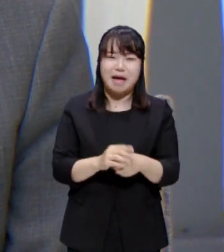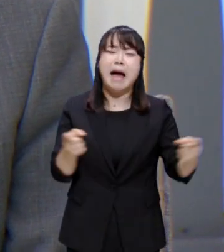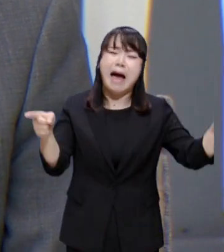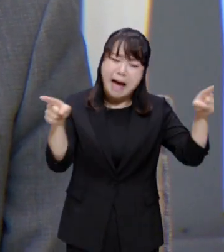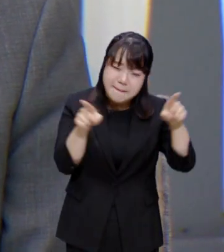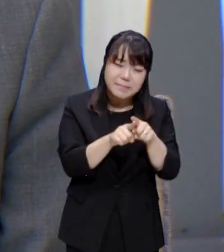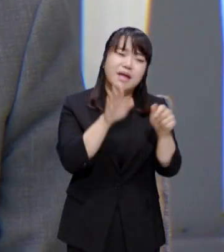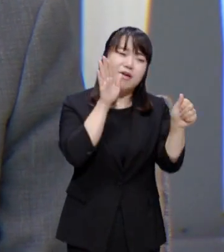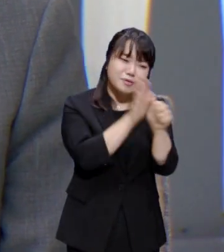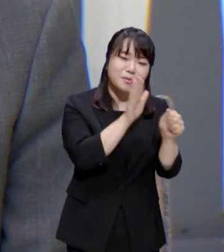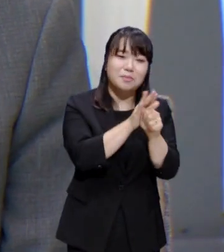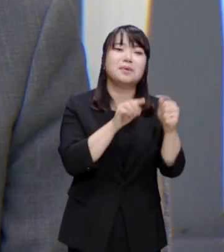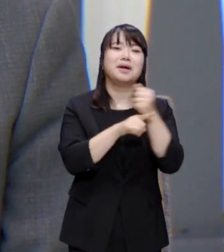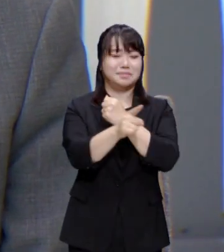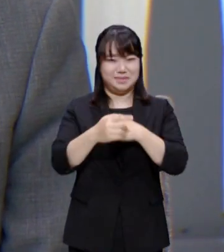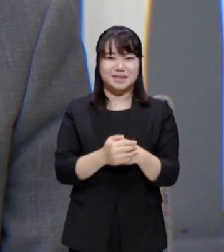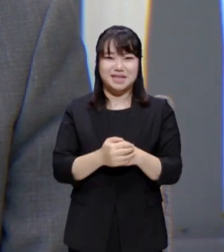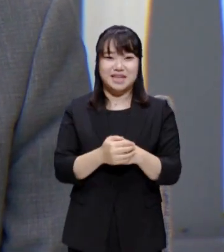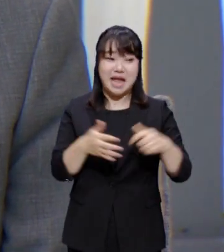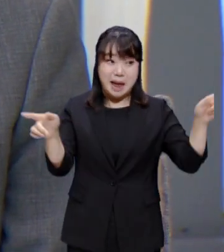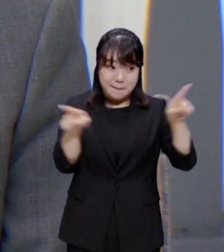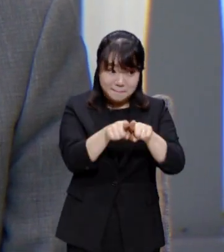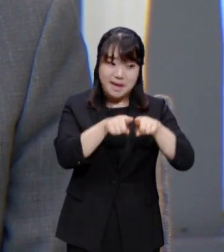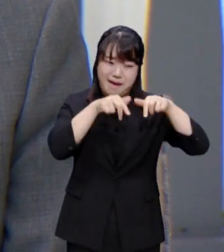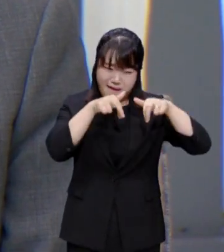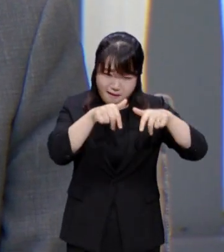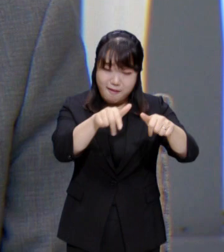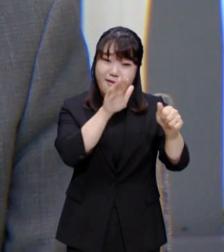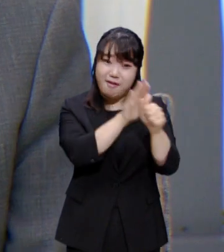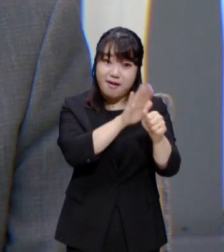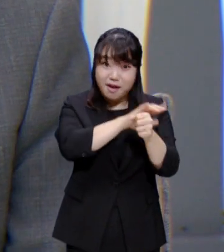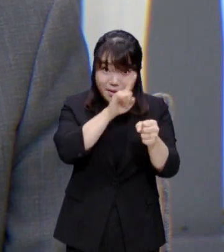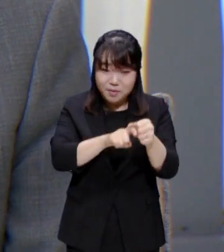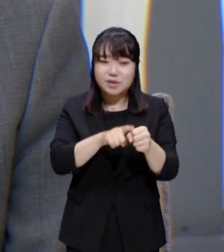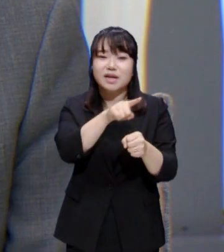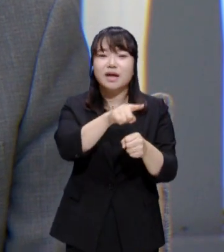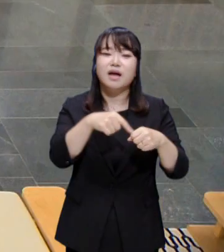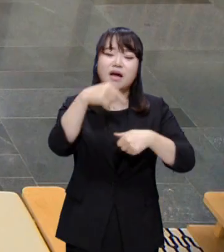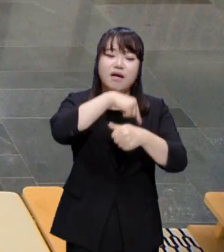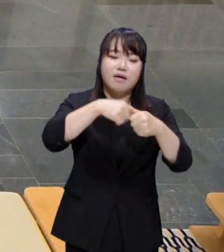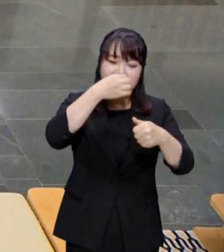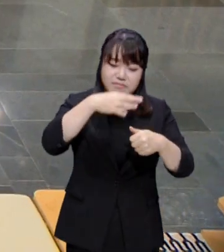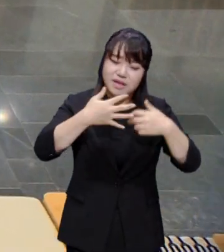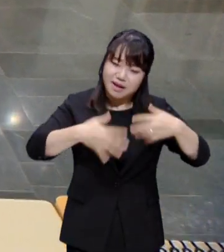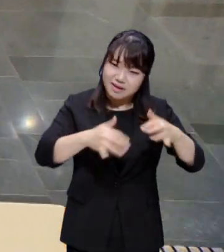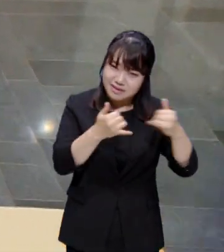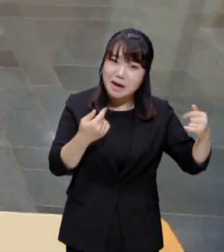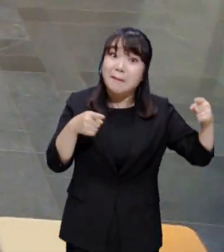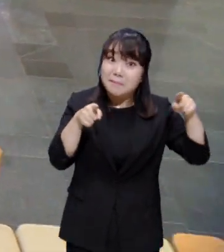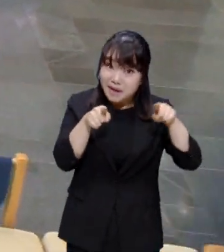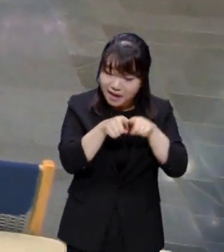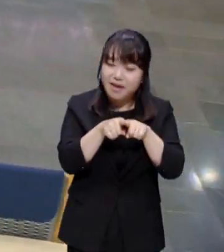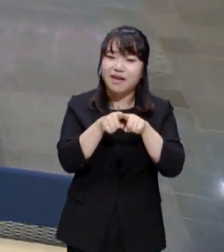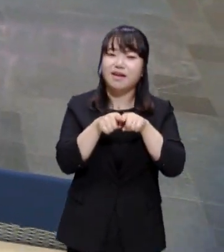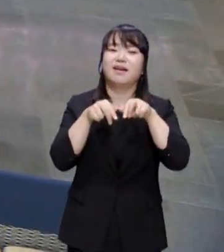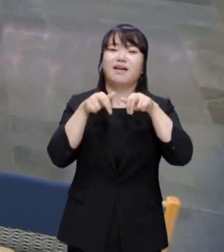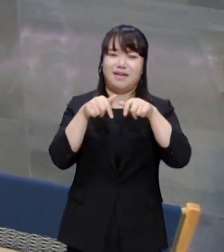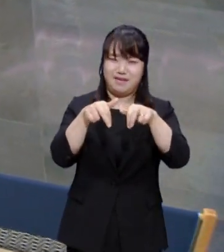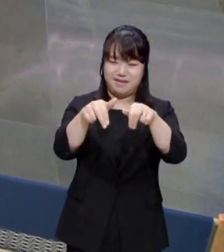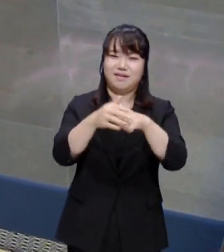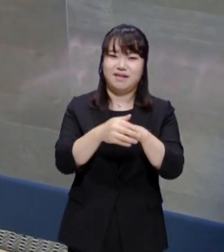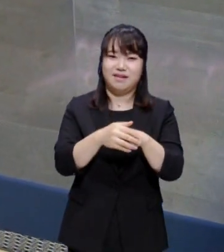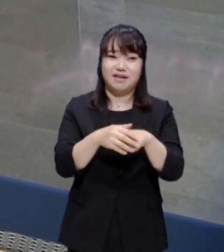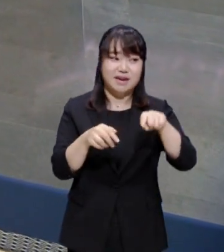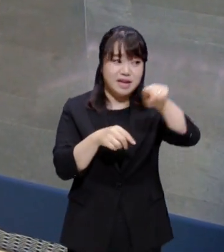서울이죠. 그러니까 이제 동행 실현을 위해서에 바로 약자의 동행이 들어가는데 약자의 동행에